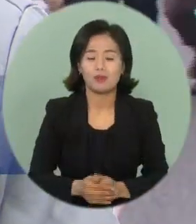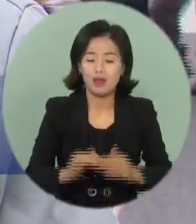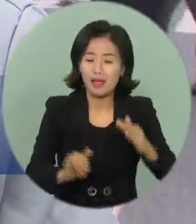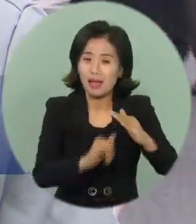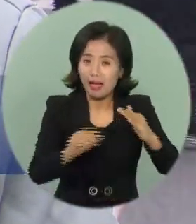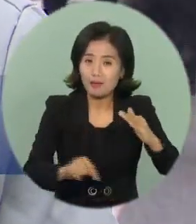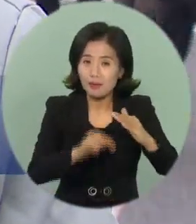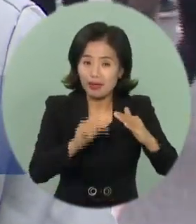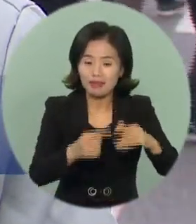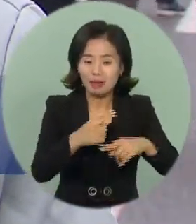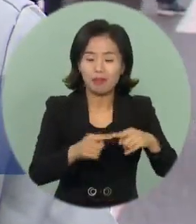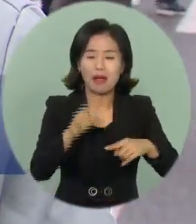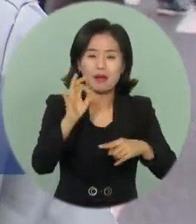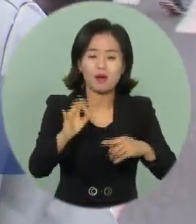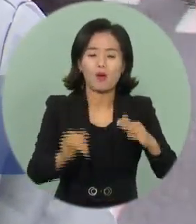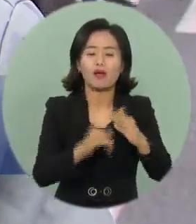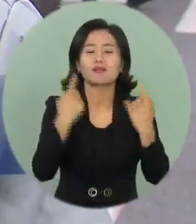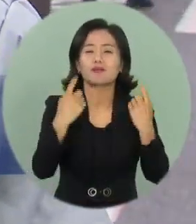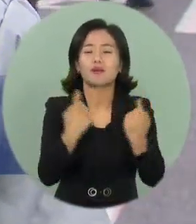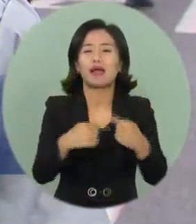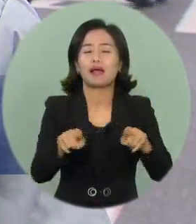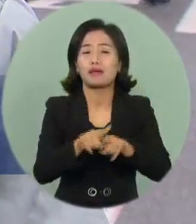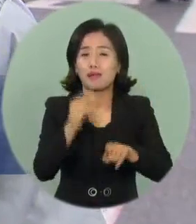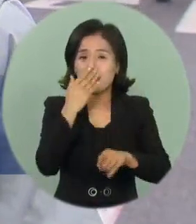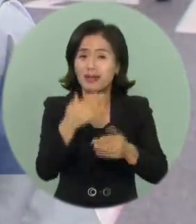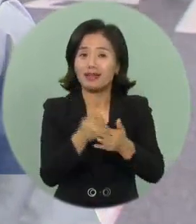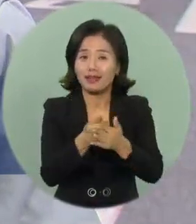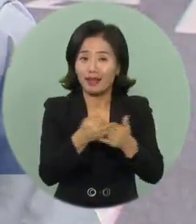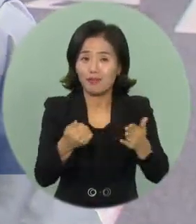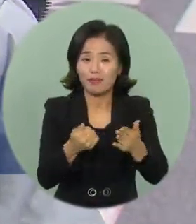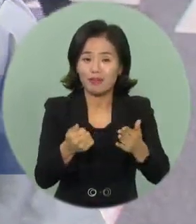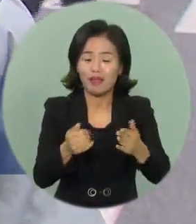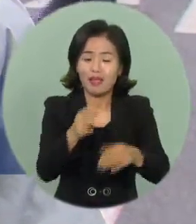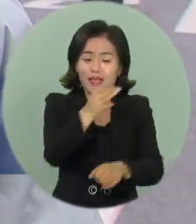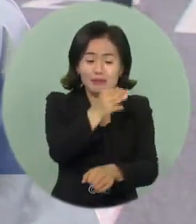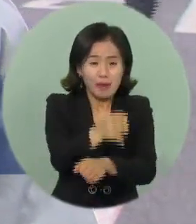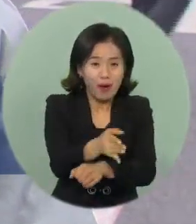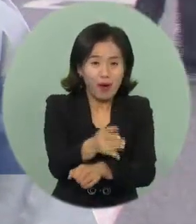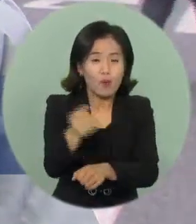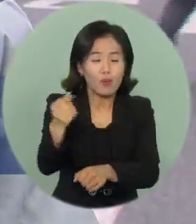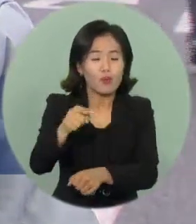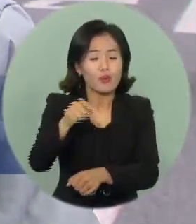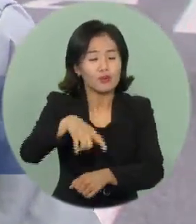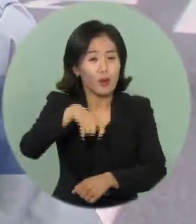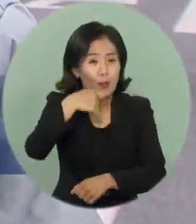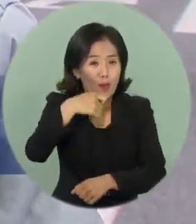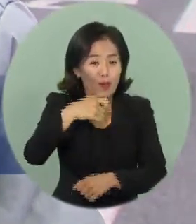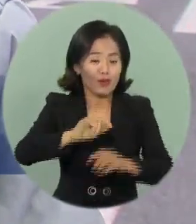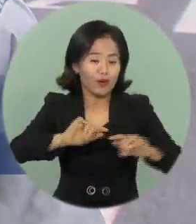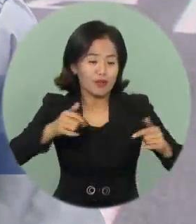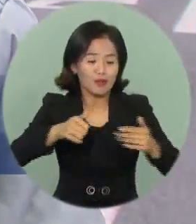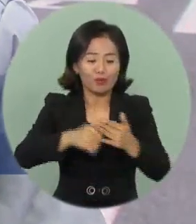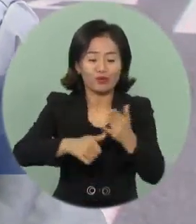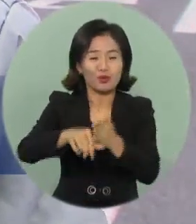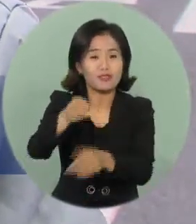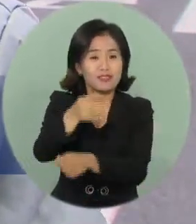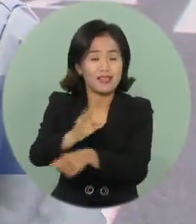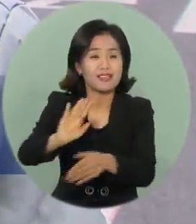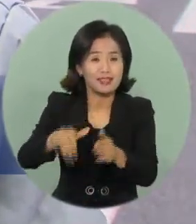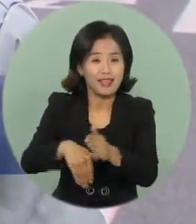가족에 한해서 반값 가족 여행을 같이 하기 때문에 청자를 산다든가 여기서 먹고 여러 가지 물건을 살